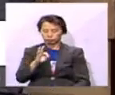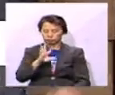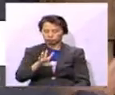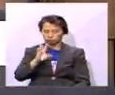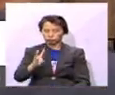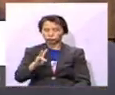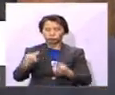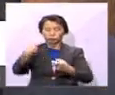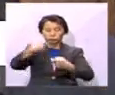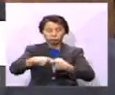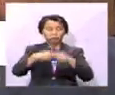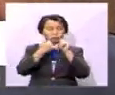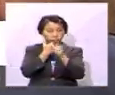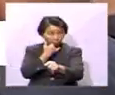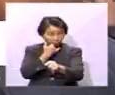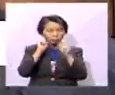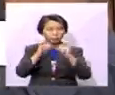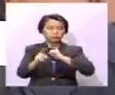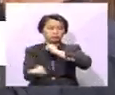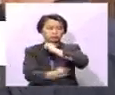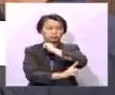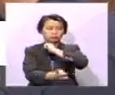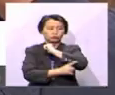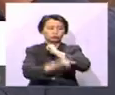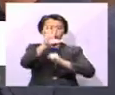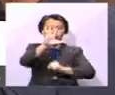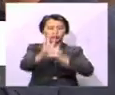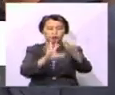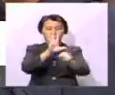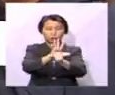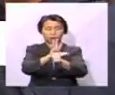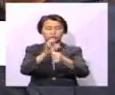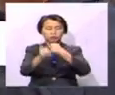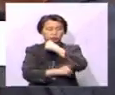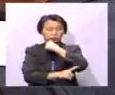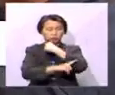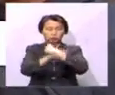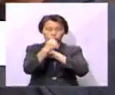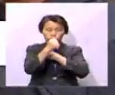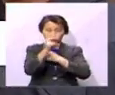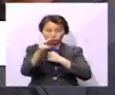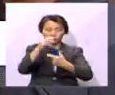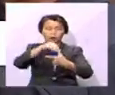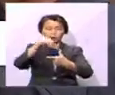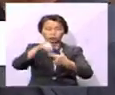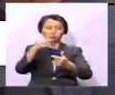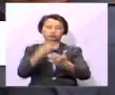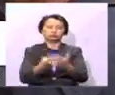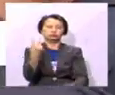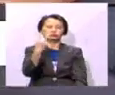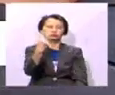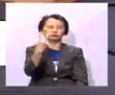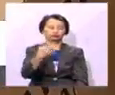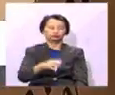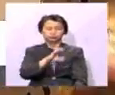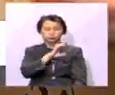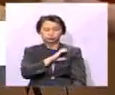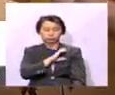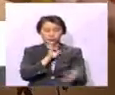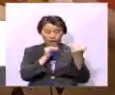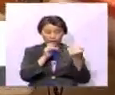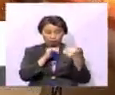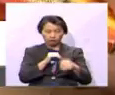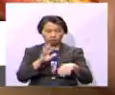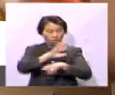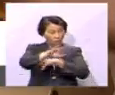1957. Sabit kesalahan boleh dihukum penjara 5 tahun atau denda RM10,000 atau kedua-duanya. PDRM berharap